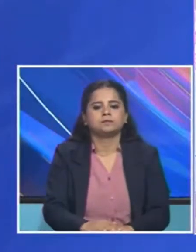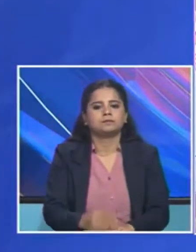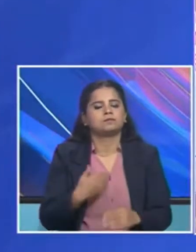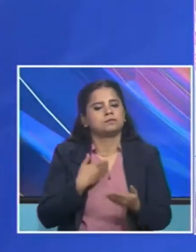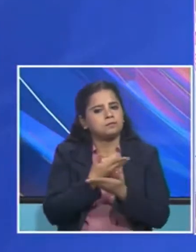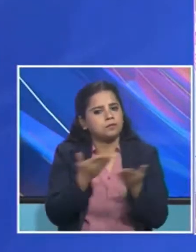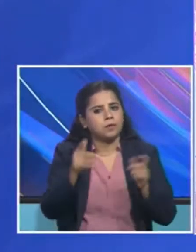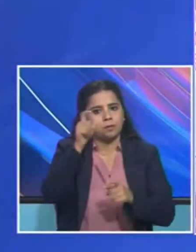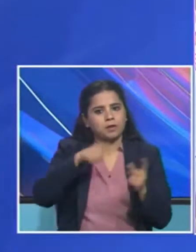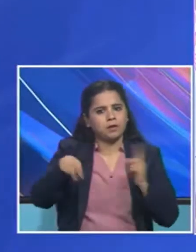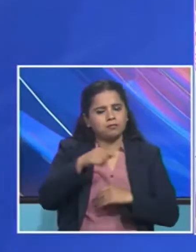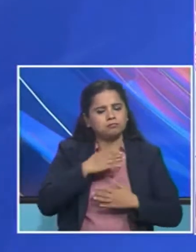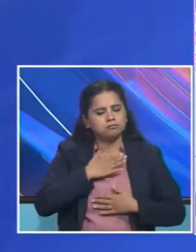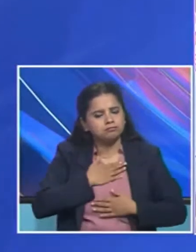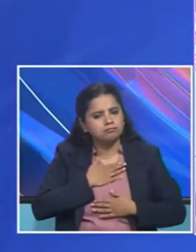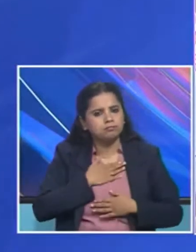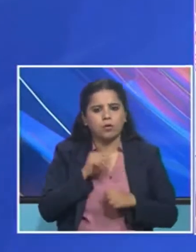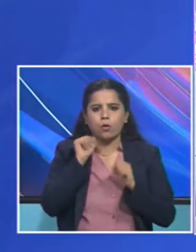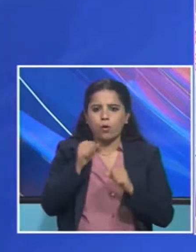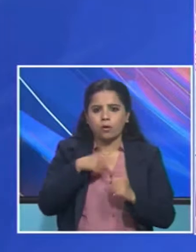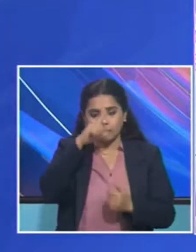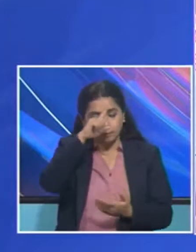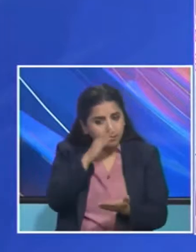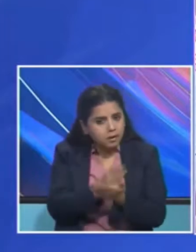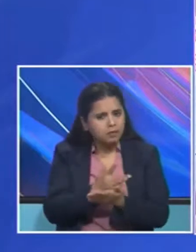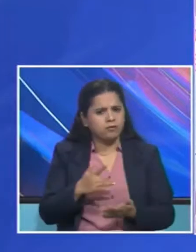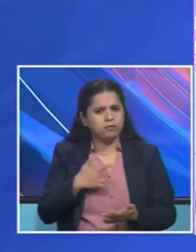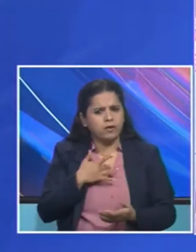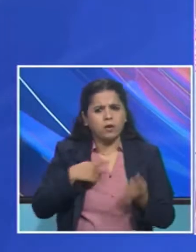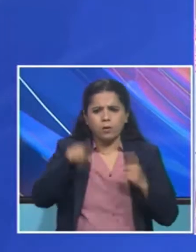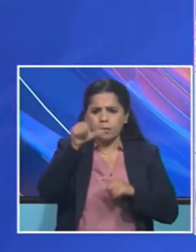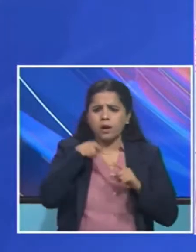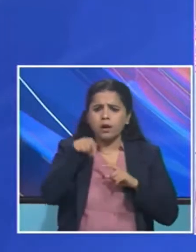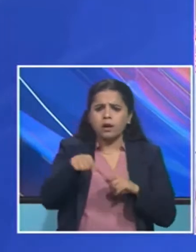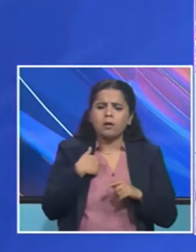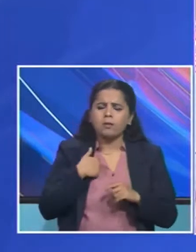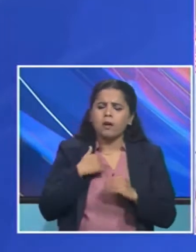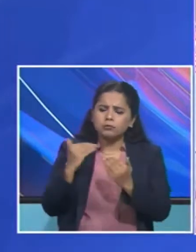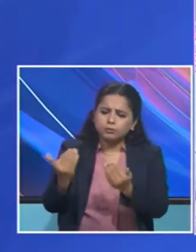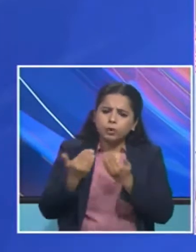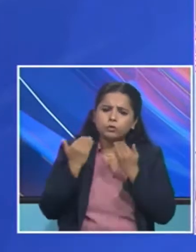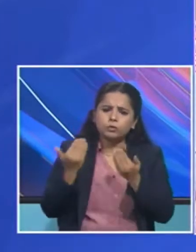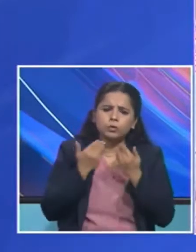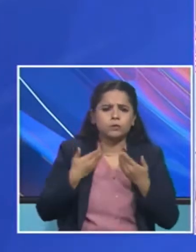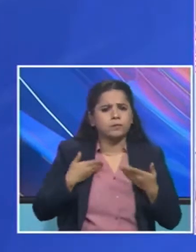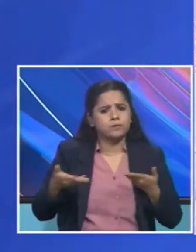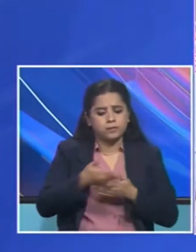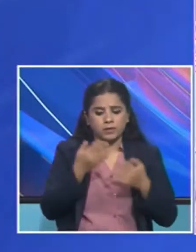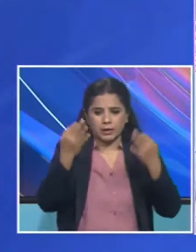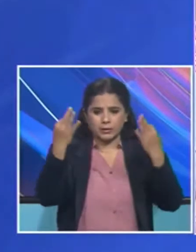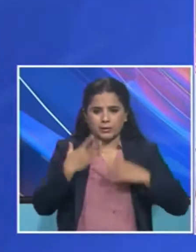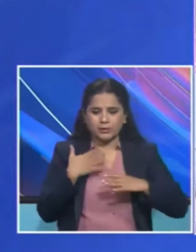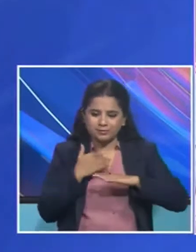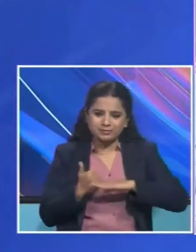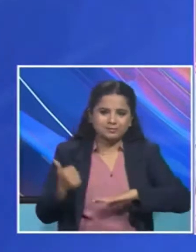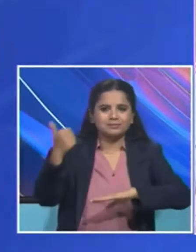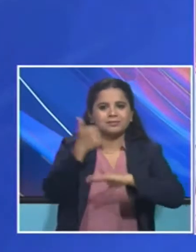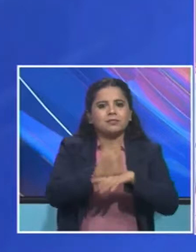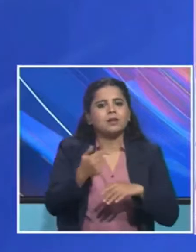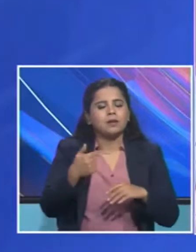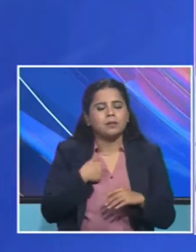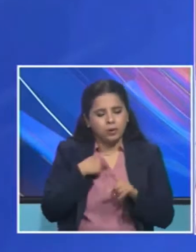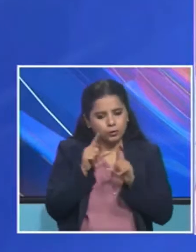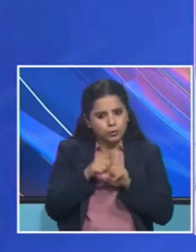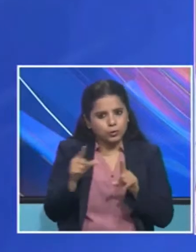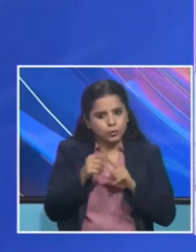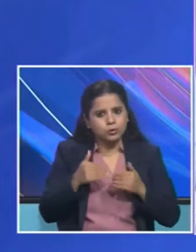आपकी आत्मीयता, आपका विश्वास और आपका सहयोग मेरे लिए इस नए दायित्व का निभाने में